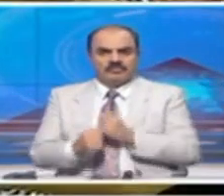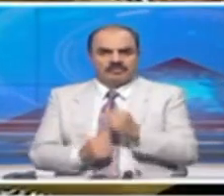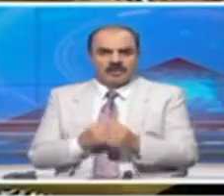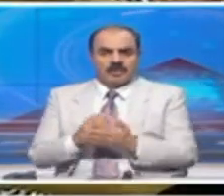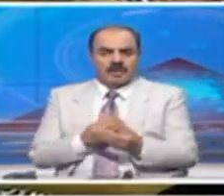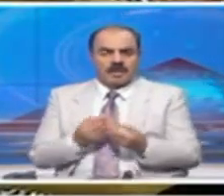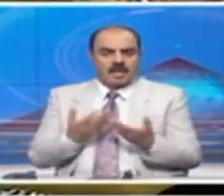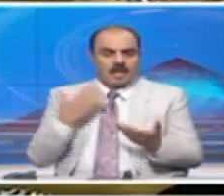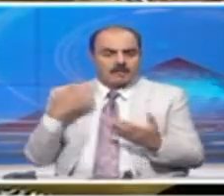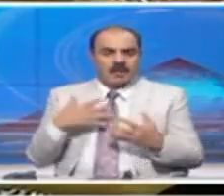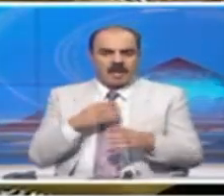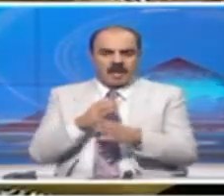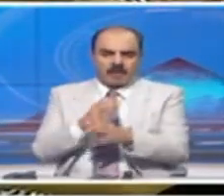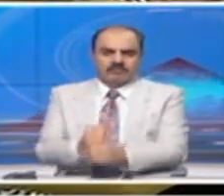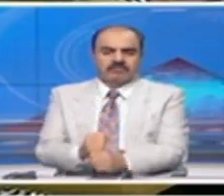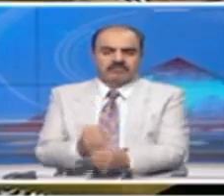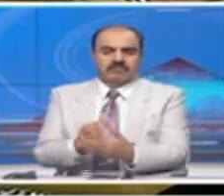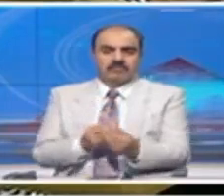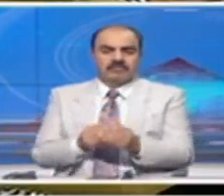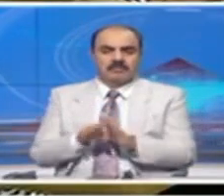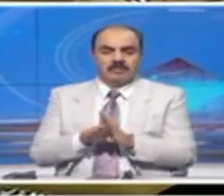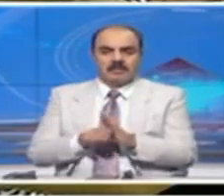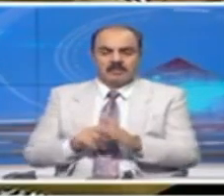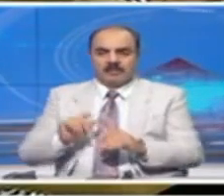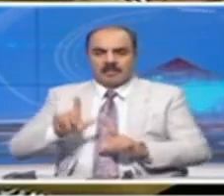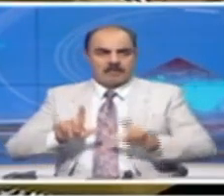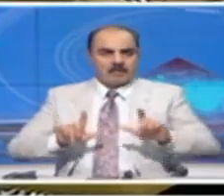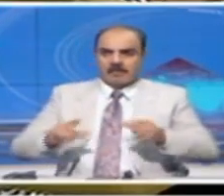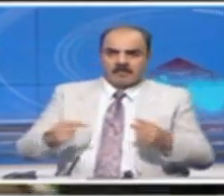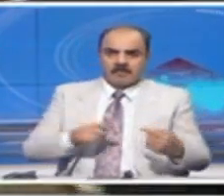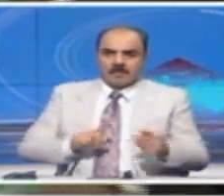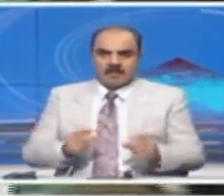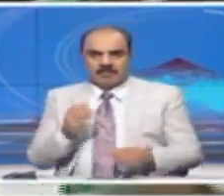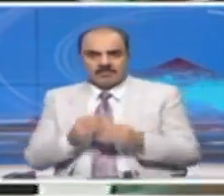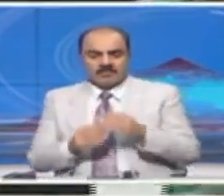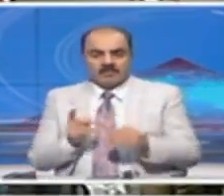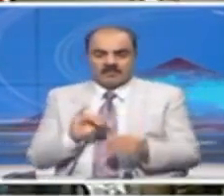في ليبيا الحفاظ على مناصبه الحالية، إن المحاولات